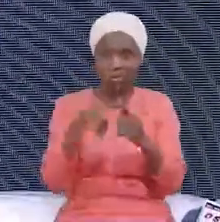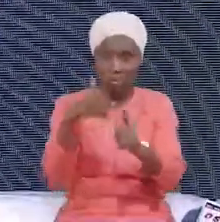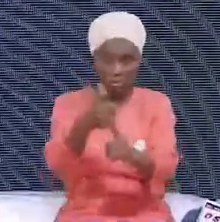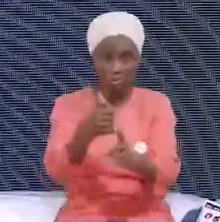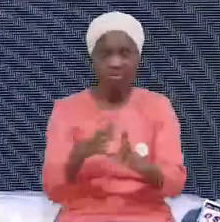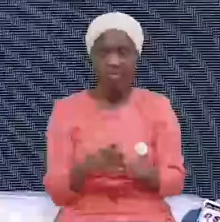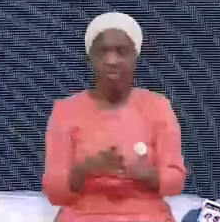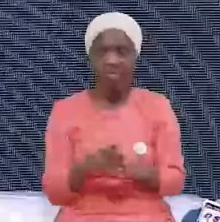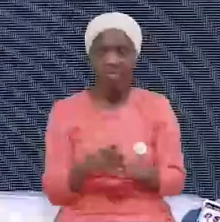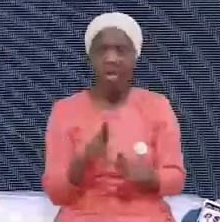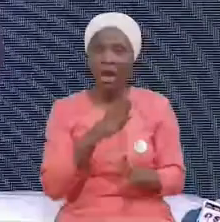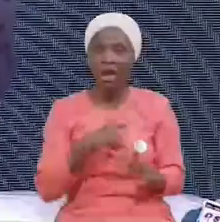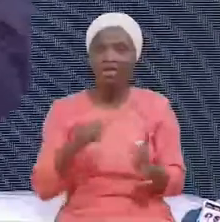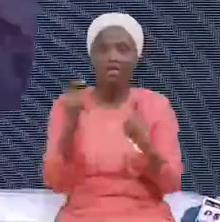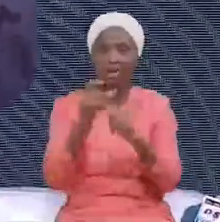toi-même